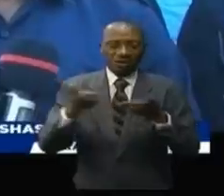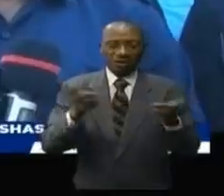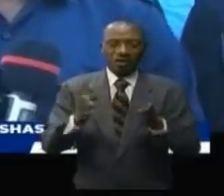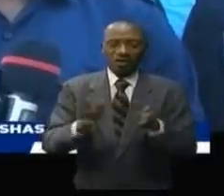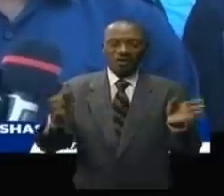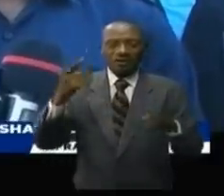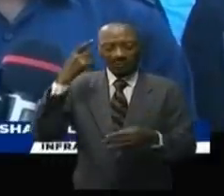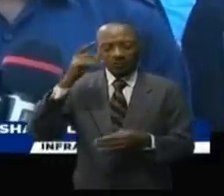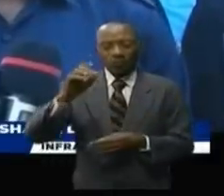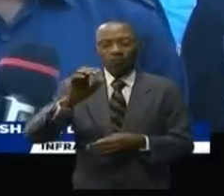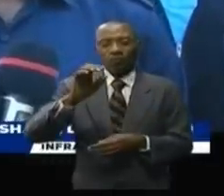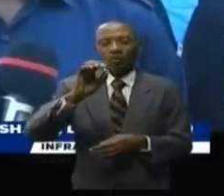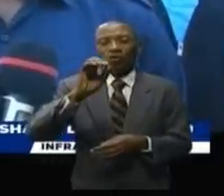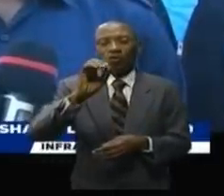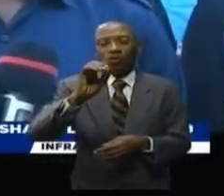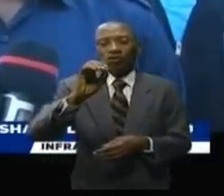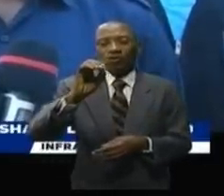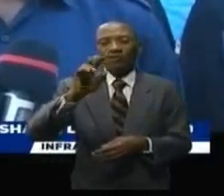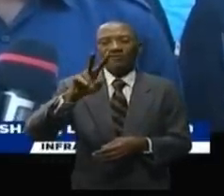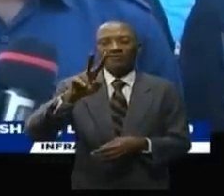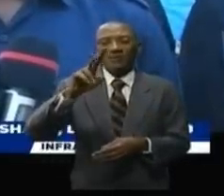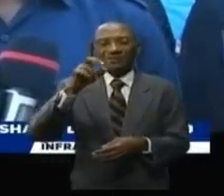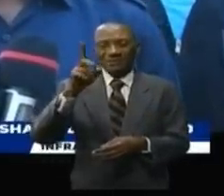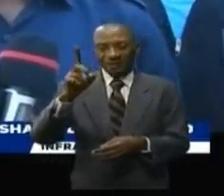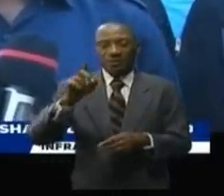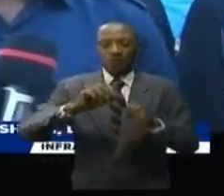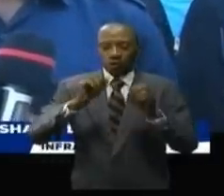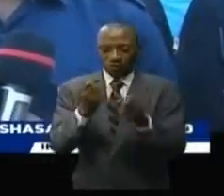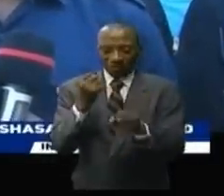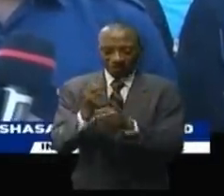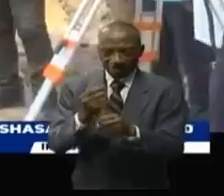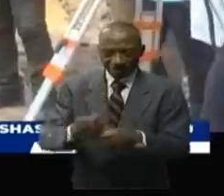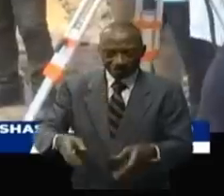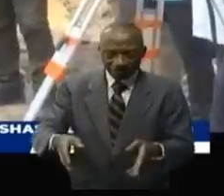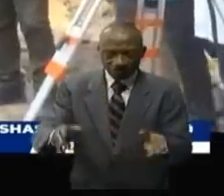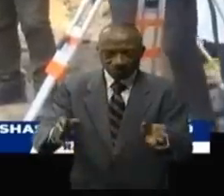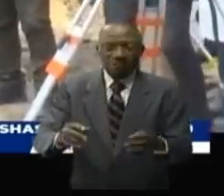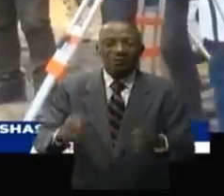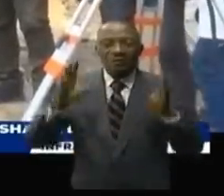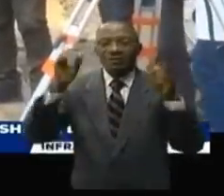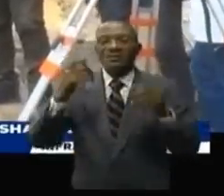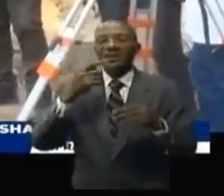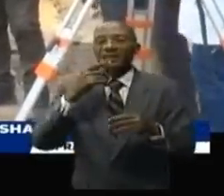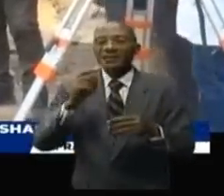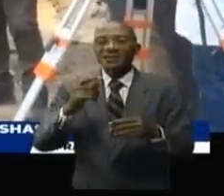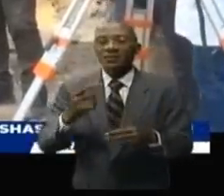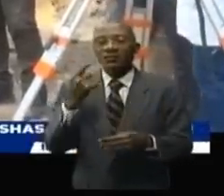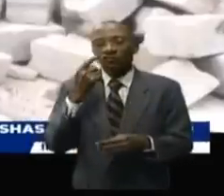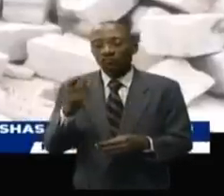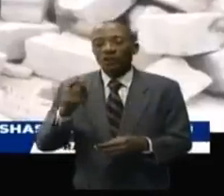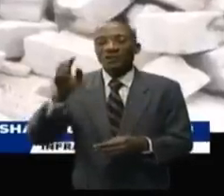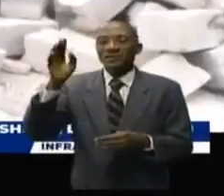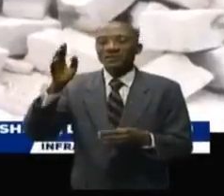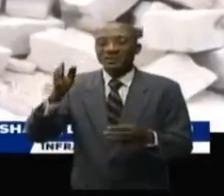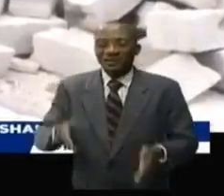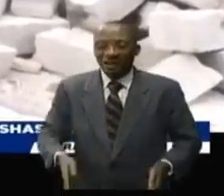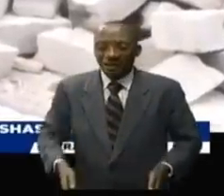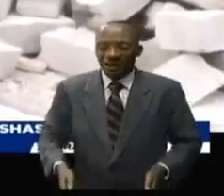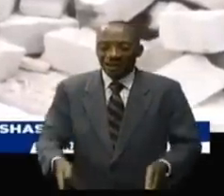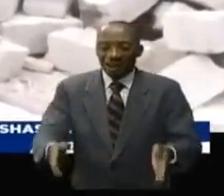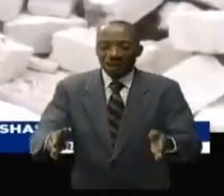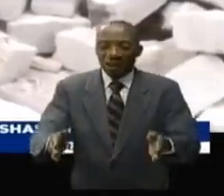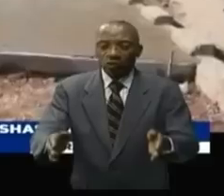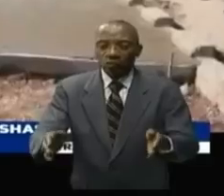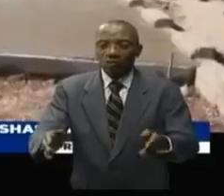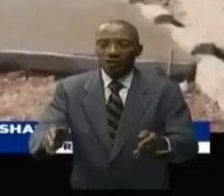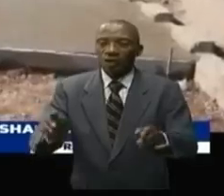notre ministre d'État parce que c'est sous ses orientations que nous travaillons. Aujourd'hui, nous avons programmé de faire le tour de nos